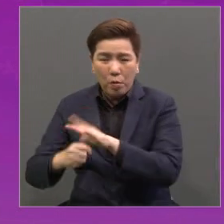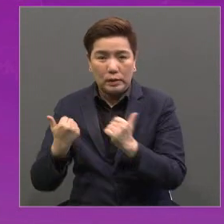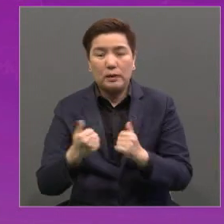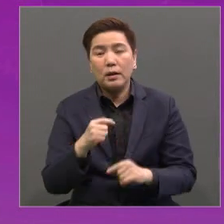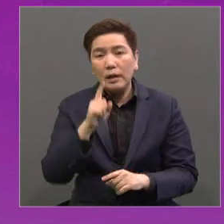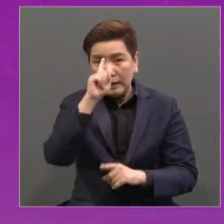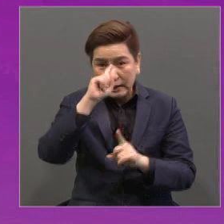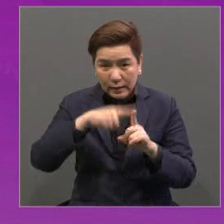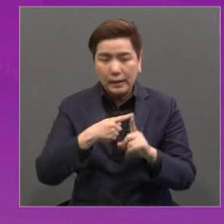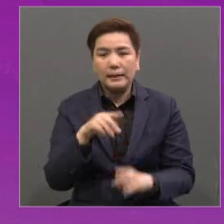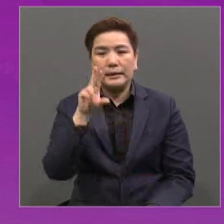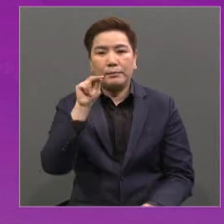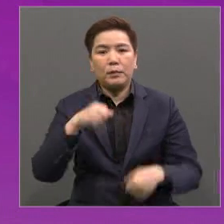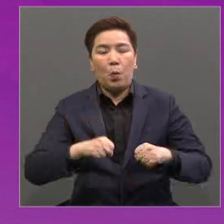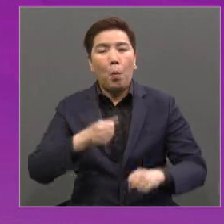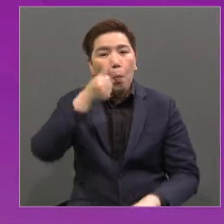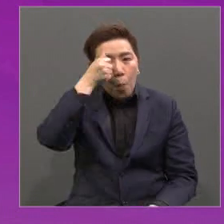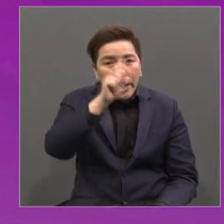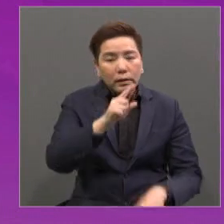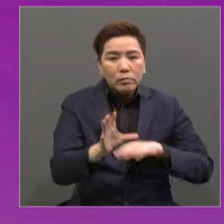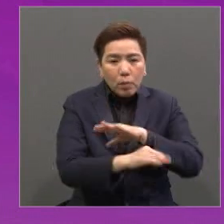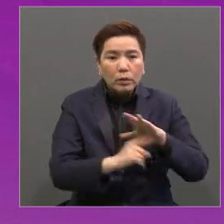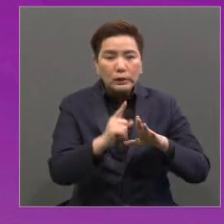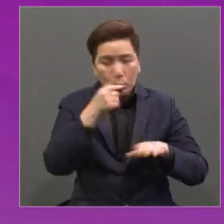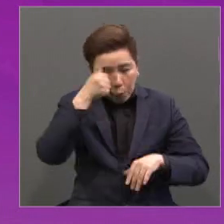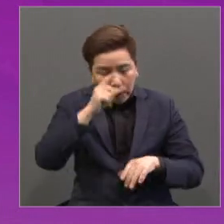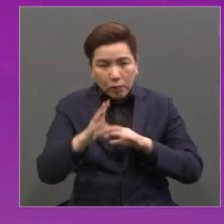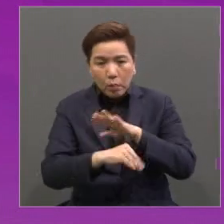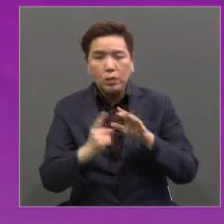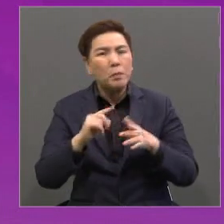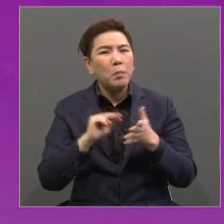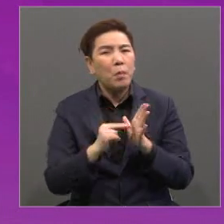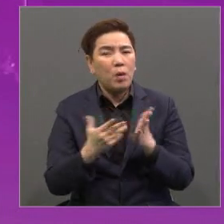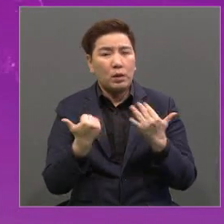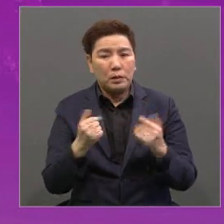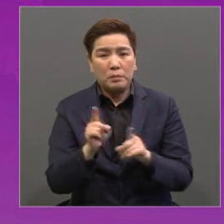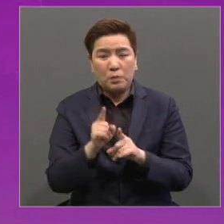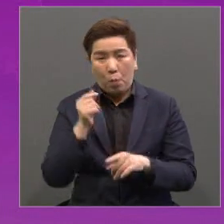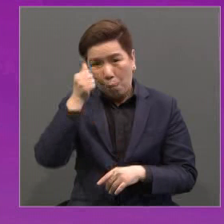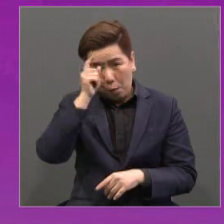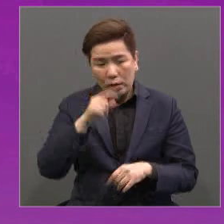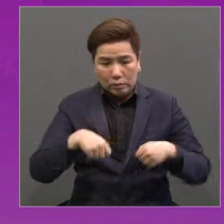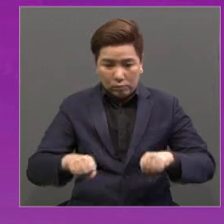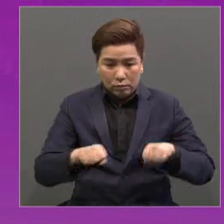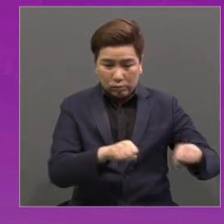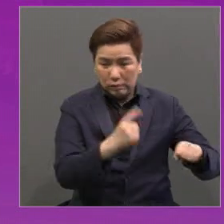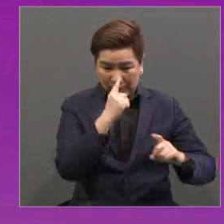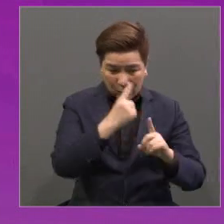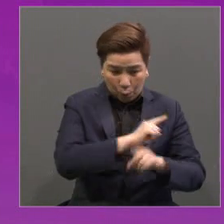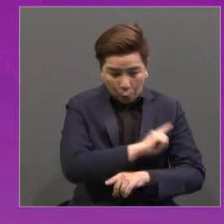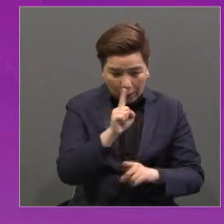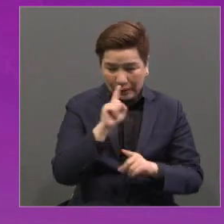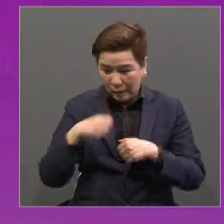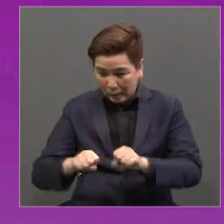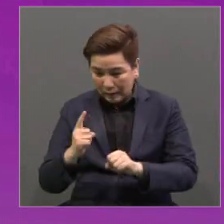รถ 30กว่าคันโอ้โหเกินวันละ 1คันนะอย่างงี้เออคือแบบแปลว่าอะไรแปลว่าเกินวันละ 1คันจริงๆอ่ะ 30กว่าคันต่อเดือน